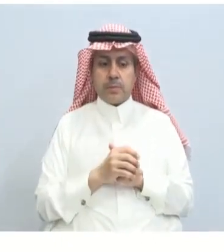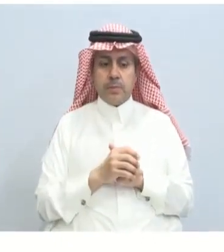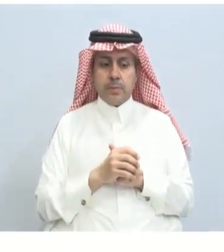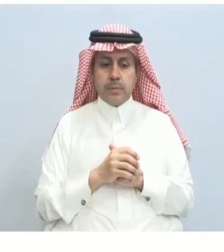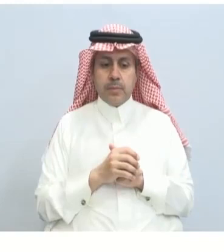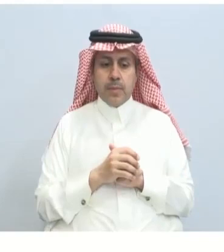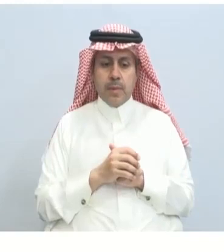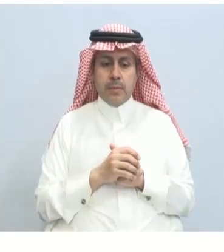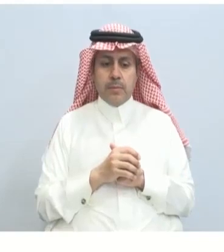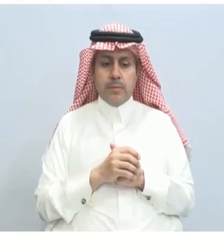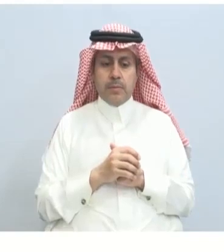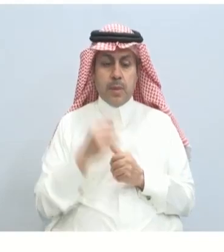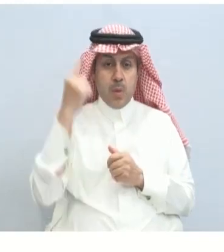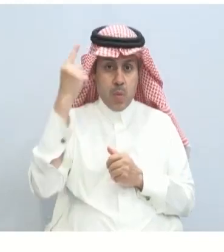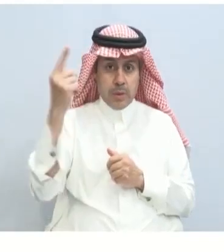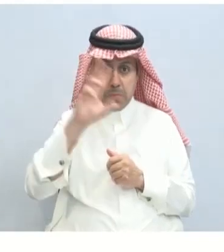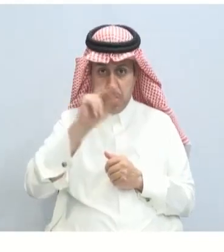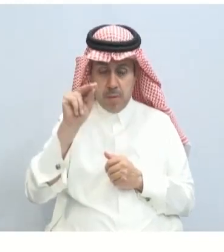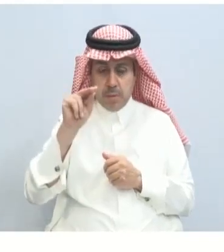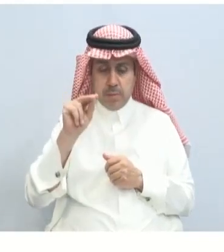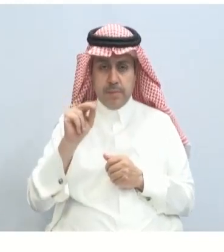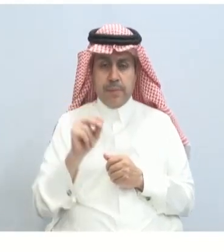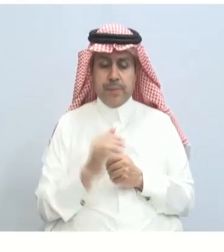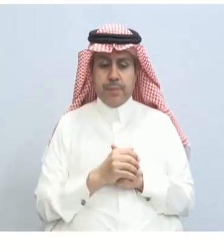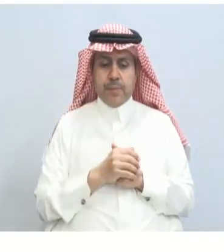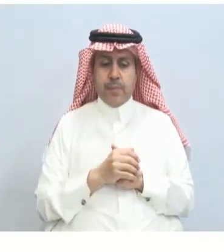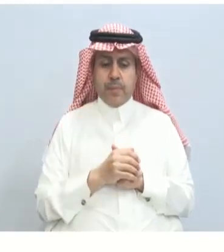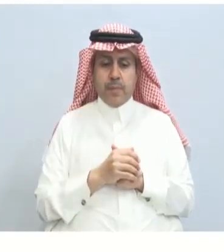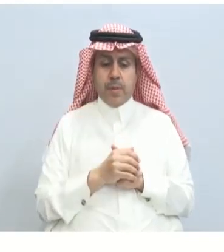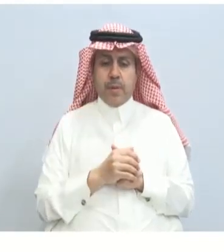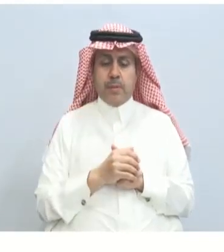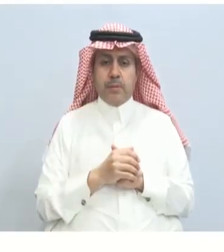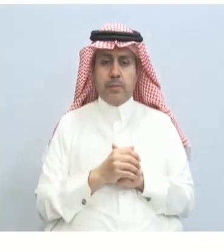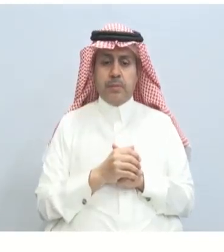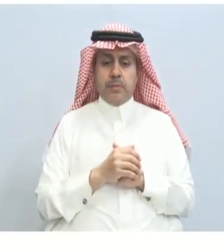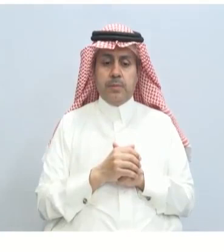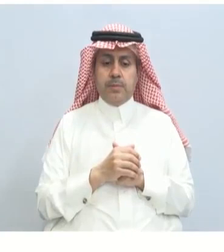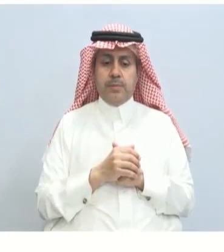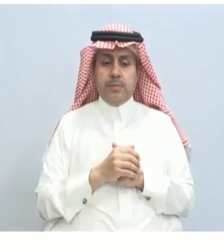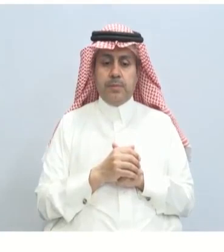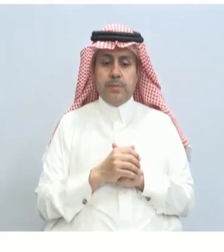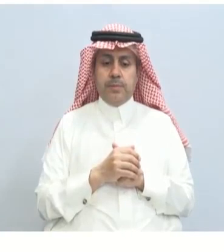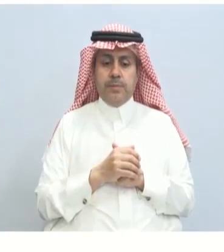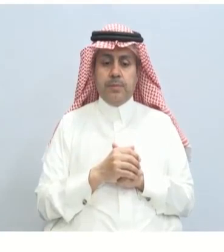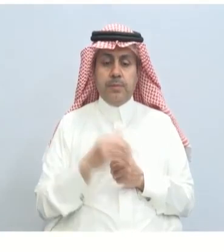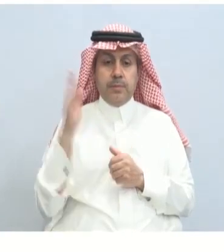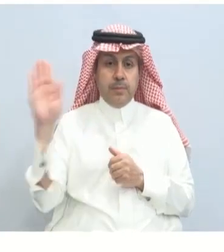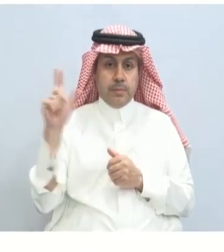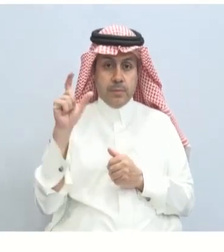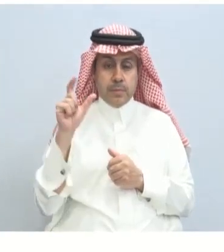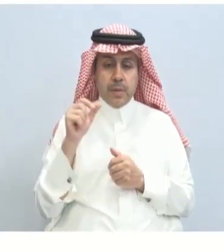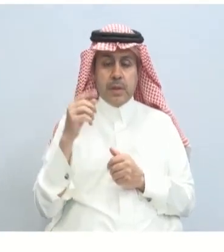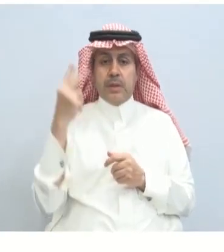اصبح عندك هنا واحد كما هي هذه عندك البسط صار كوساين تربيع زائدا ساين تربيع